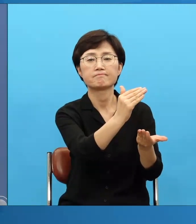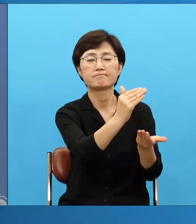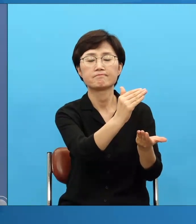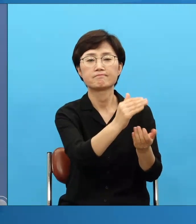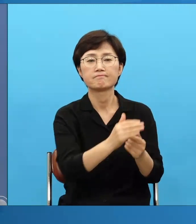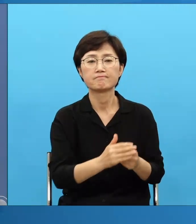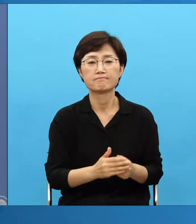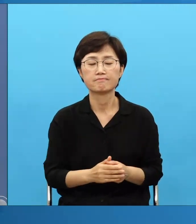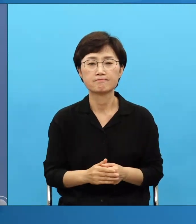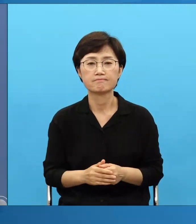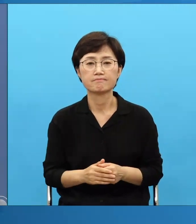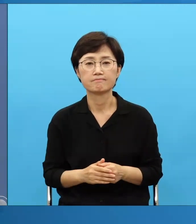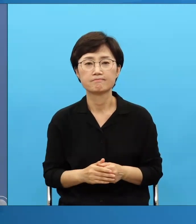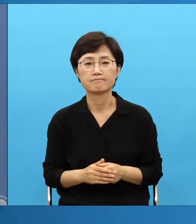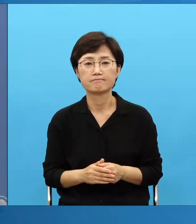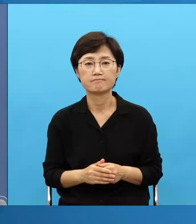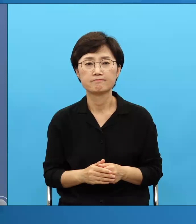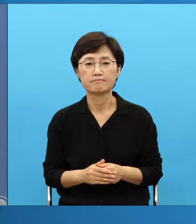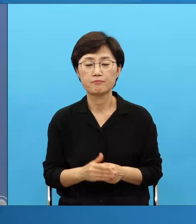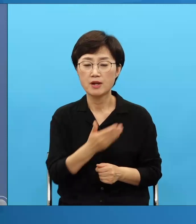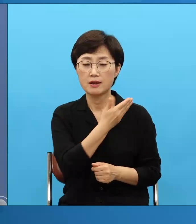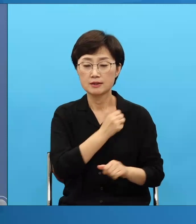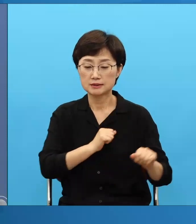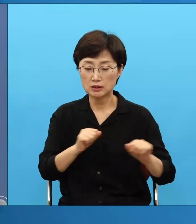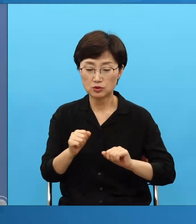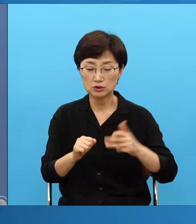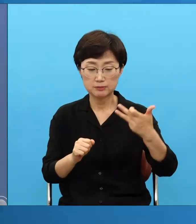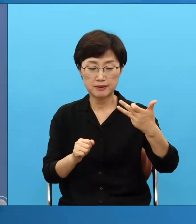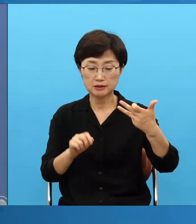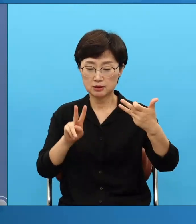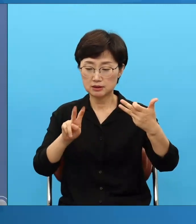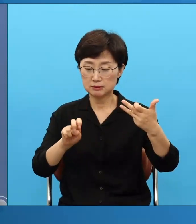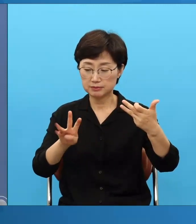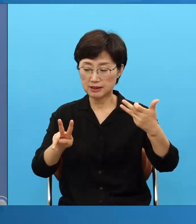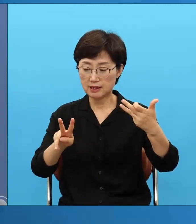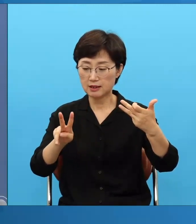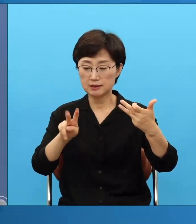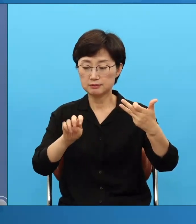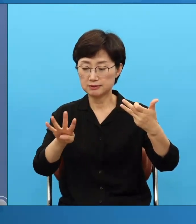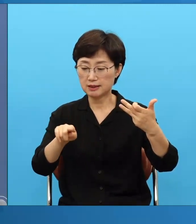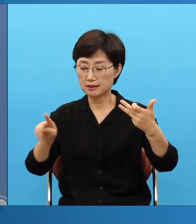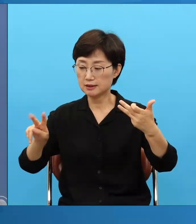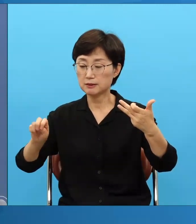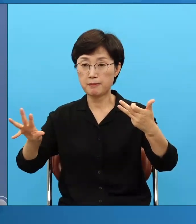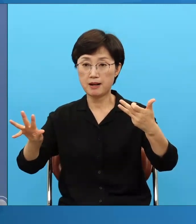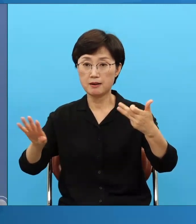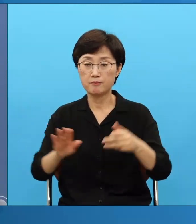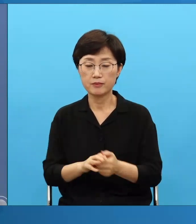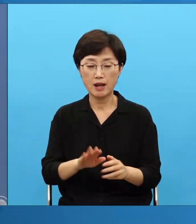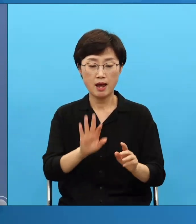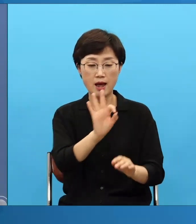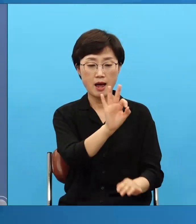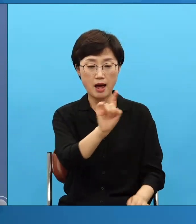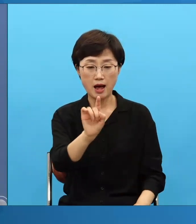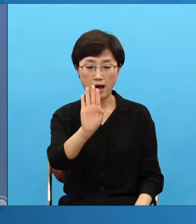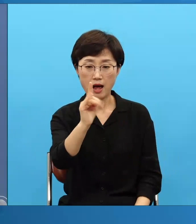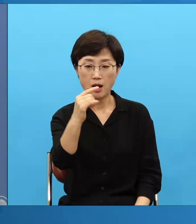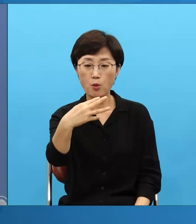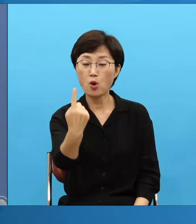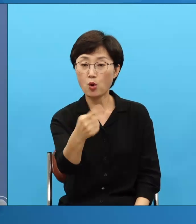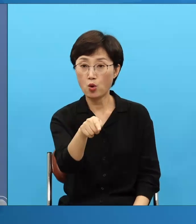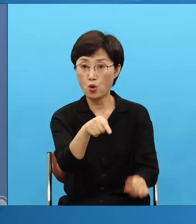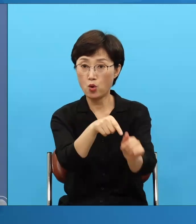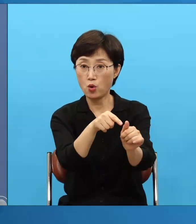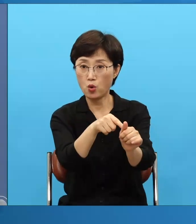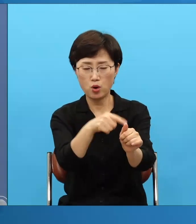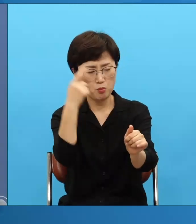나옵니다. Paul. And what is the evidence of that? 사도행전 18장 24절 28절에 뭐가 나옵니까? 아블로 What do we see in 아주 Acts chapter 똑똑한 인물